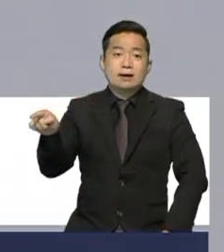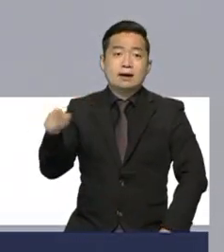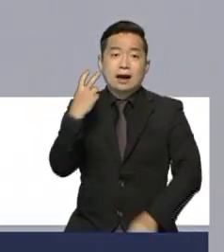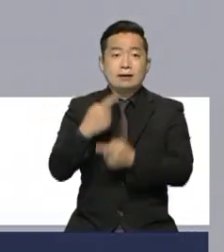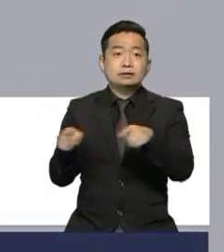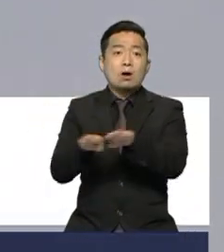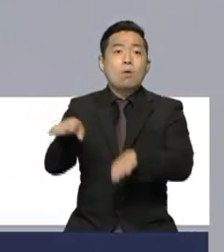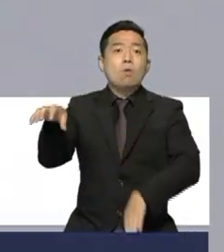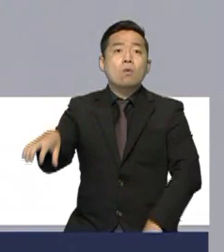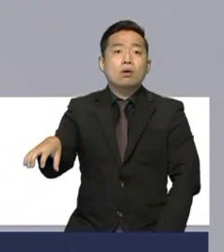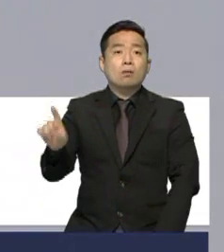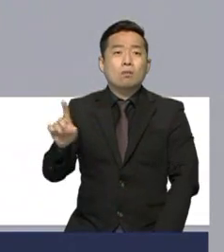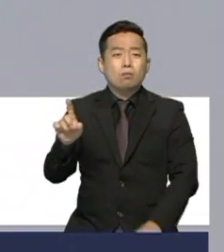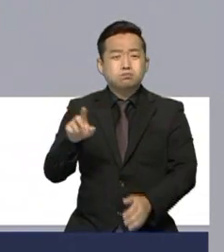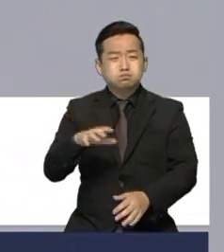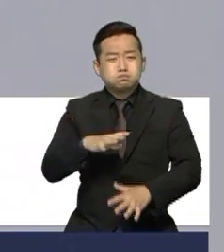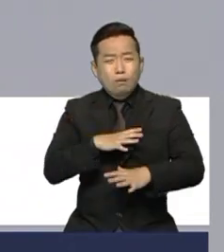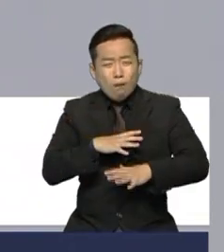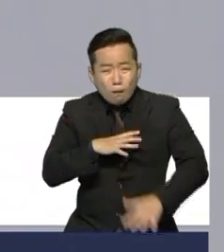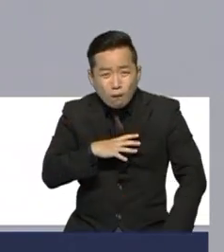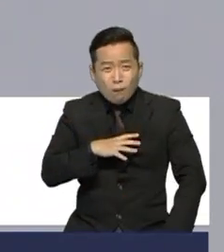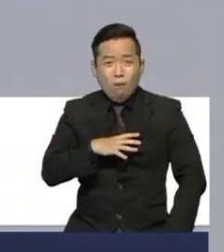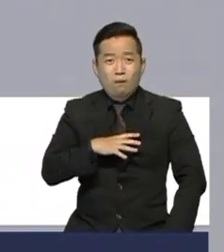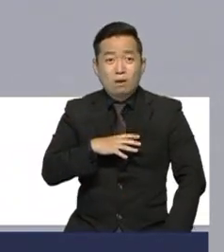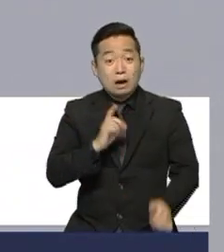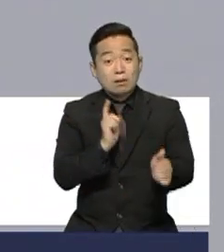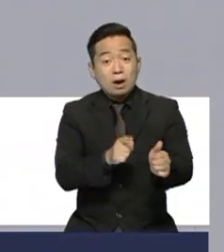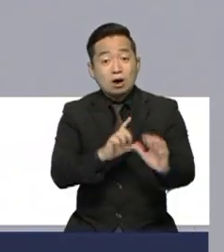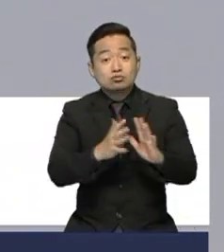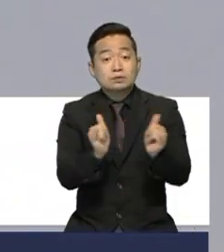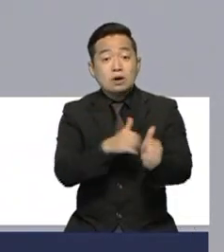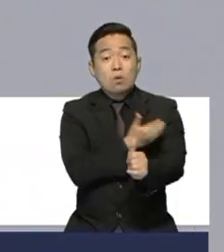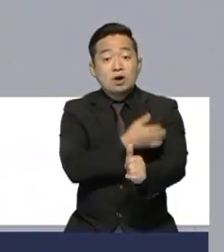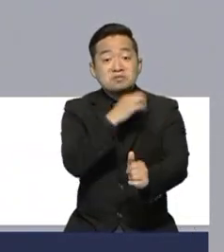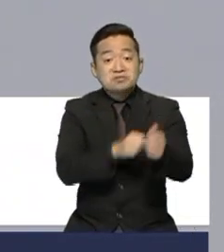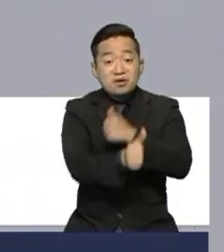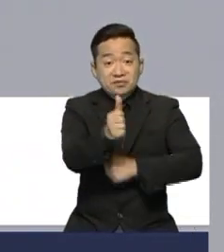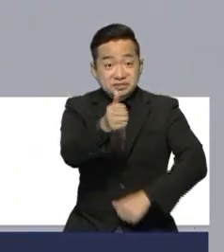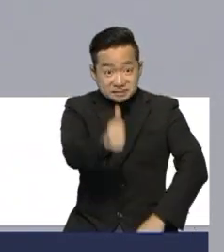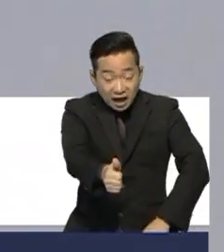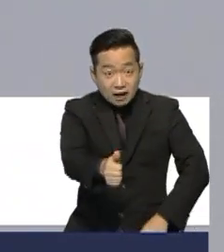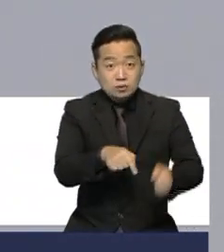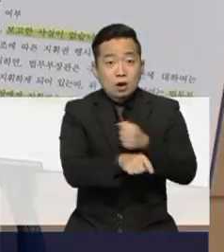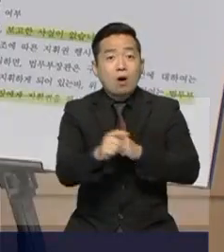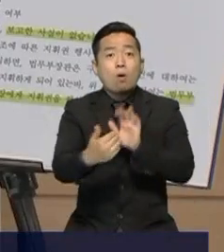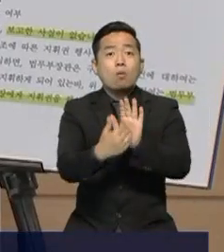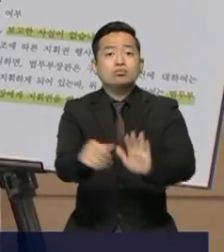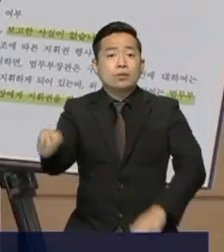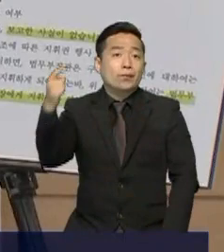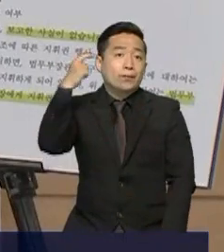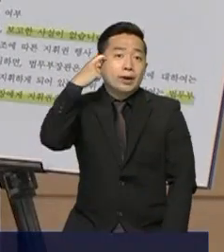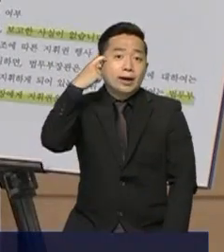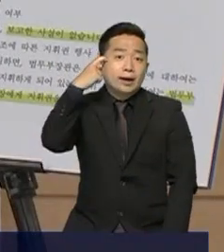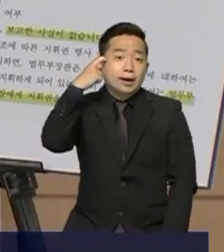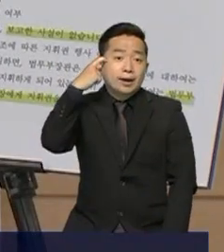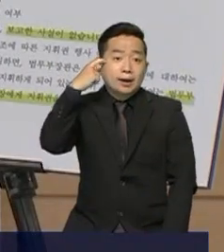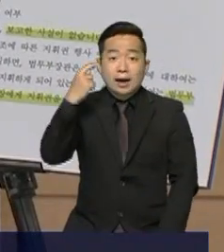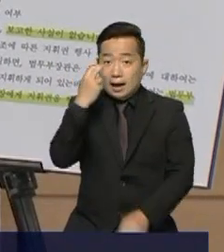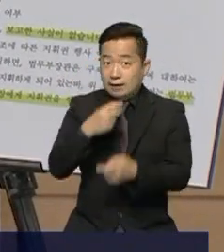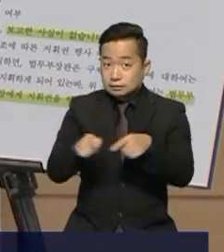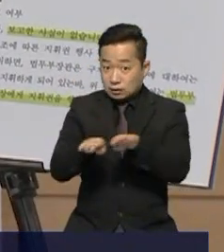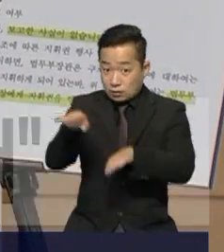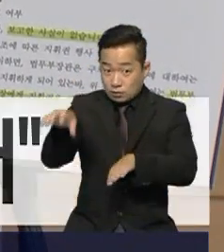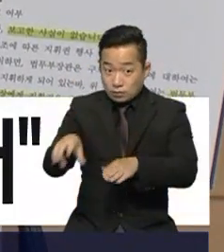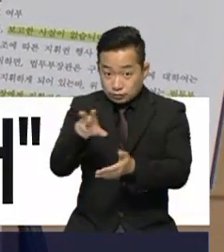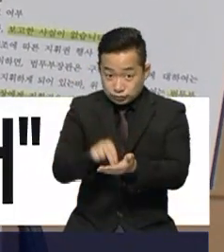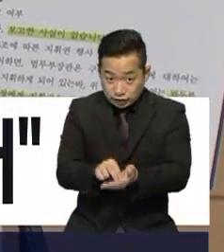감사원은 도대체 뭐가 무서워서 표적인 국민권익위원장에 대한 조사도 거부하고. 전 위원장은 감사원이 문제